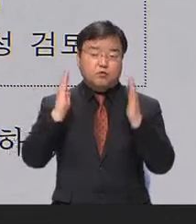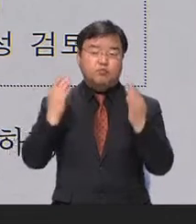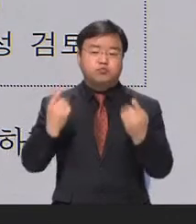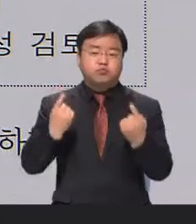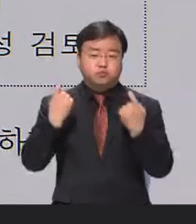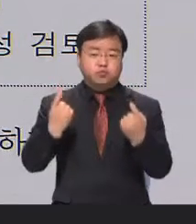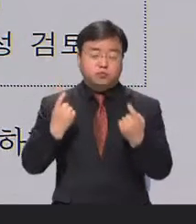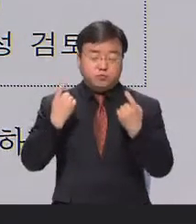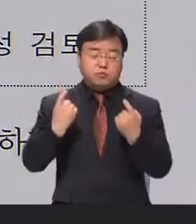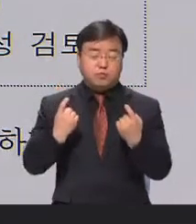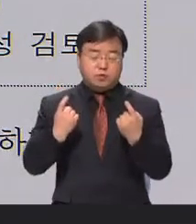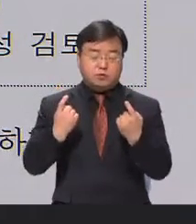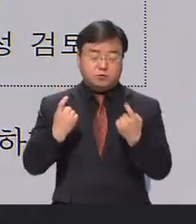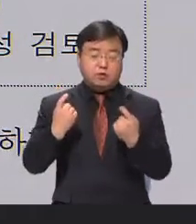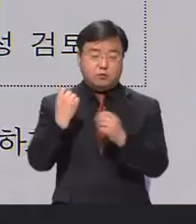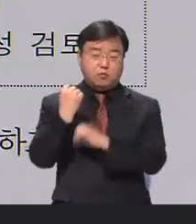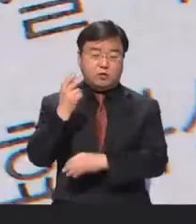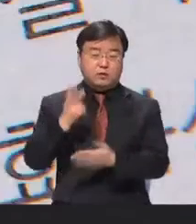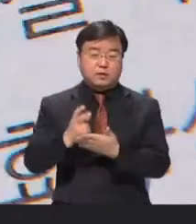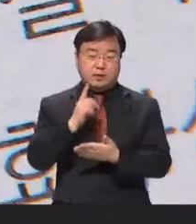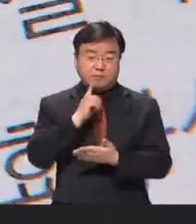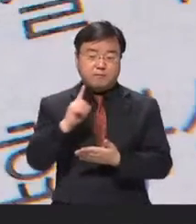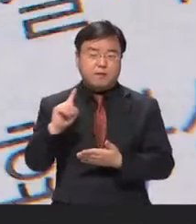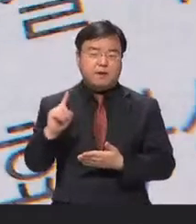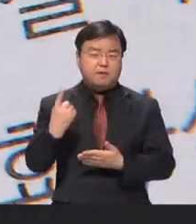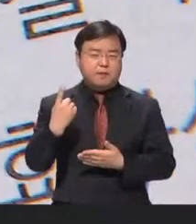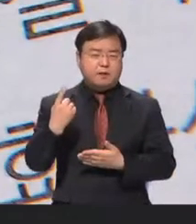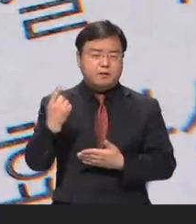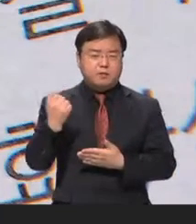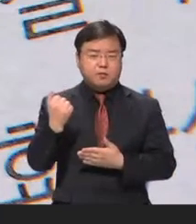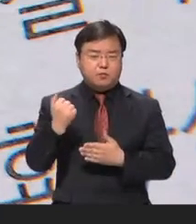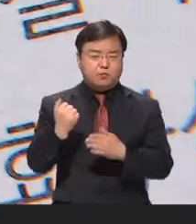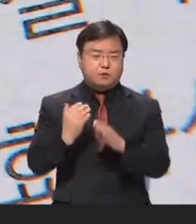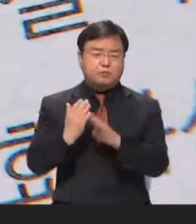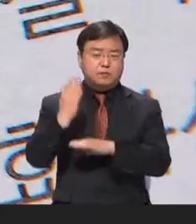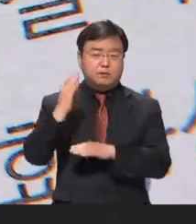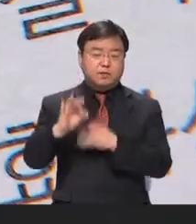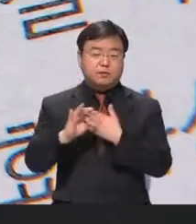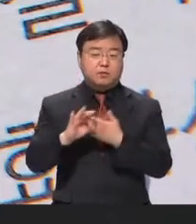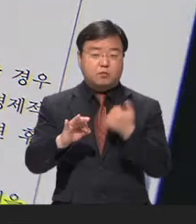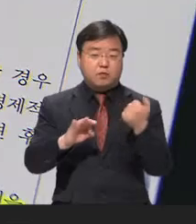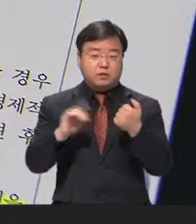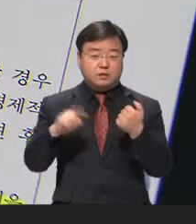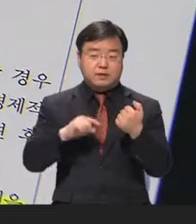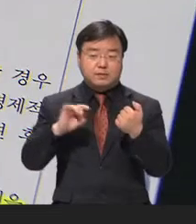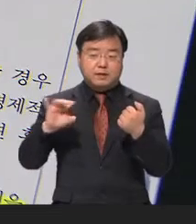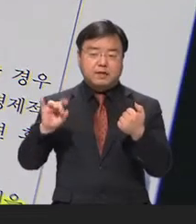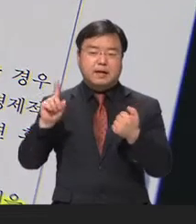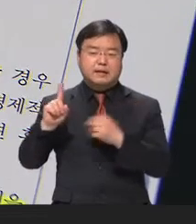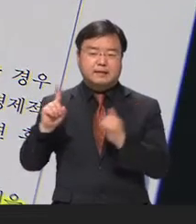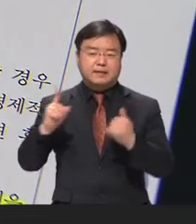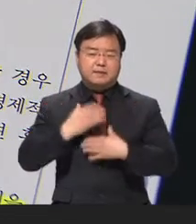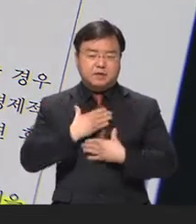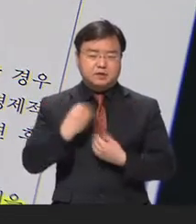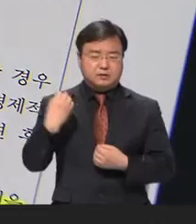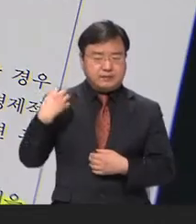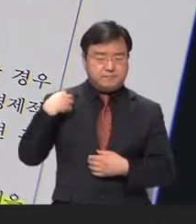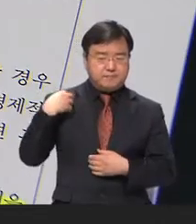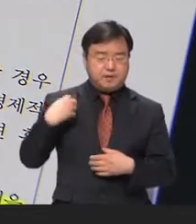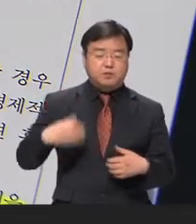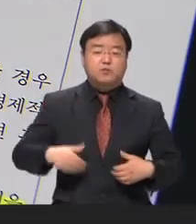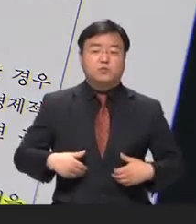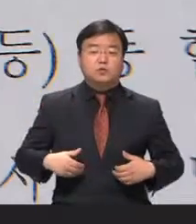150명이 넘으면 5 10명당 1명 이상의 안 전 의원을 둬야 합니다 그동안 지침이 없었던 국의 수학여행에